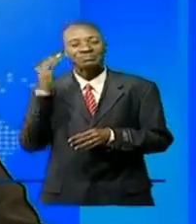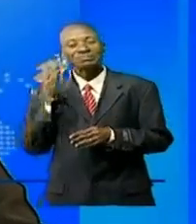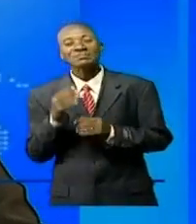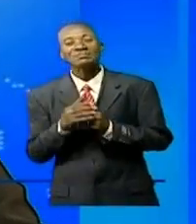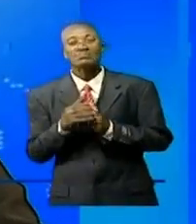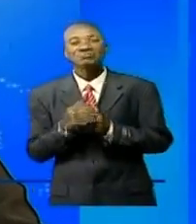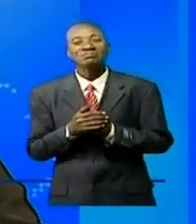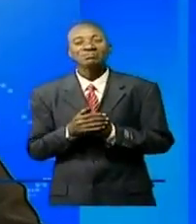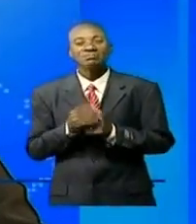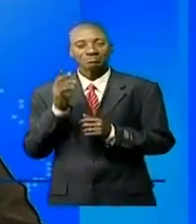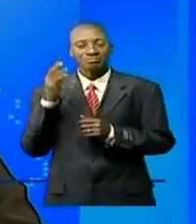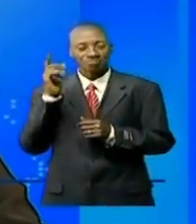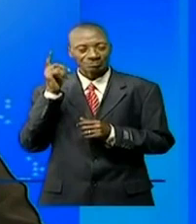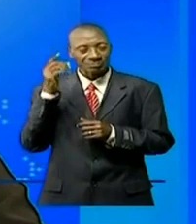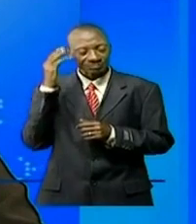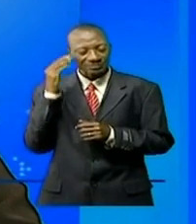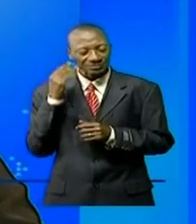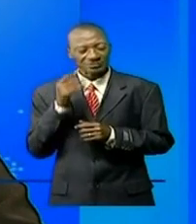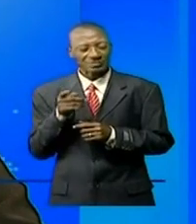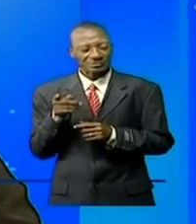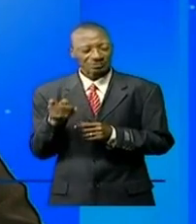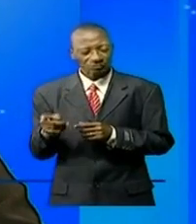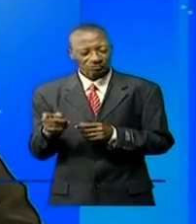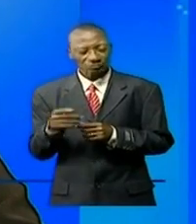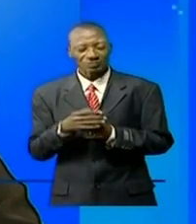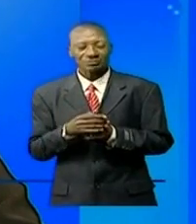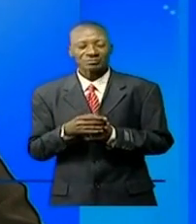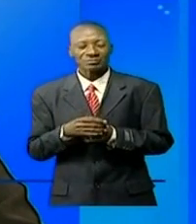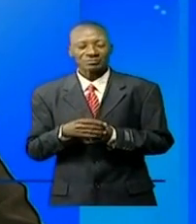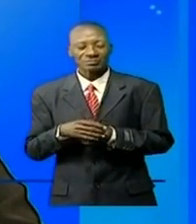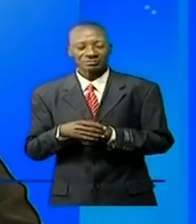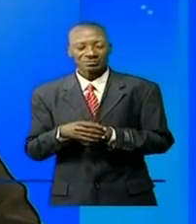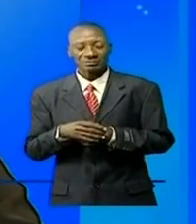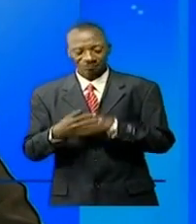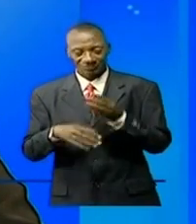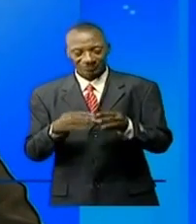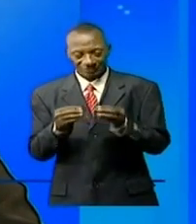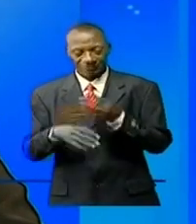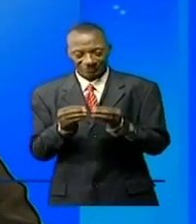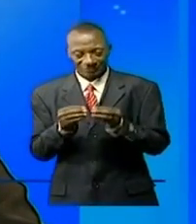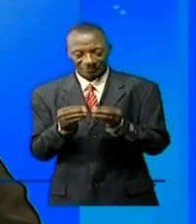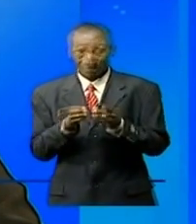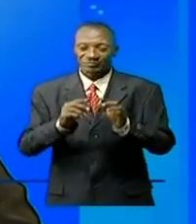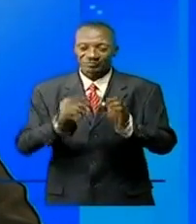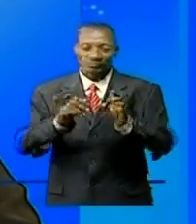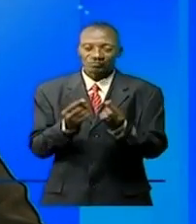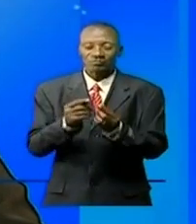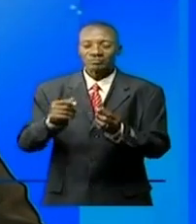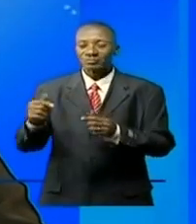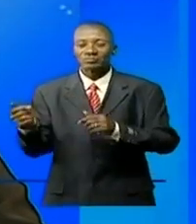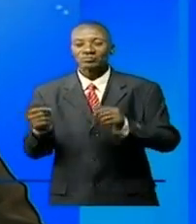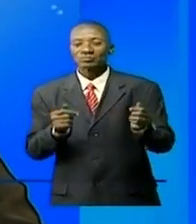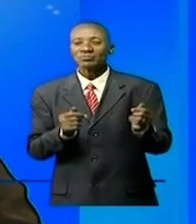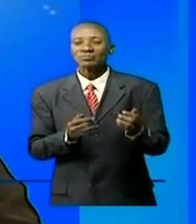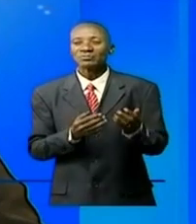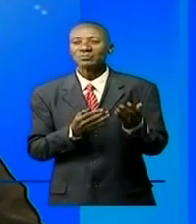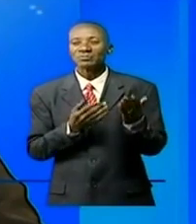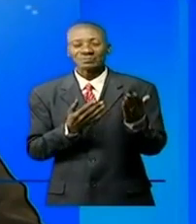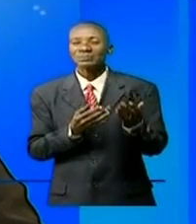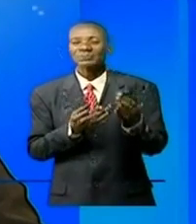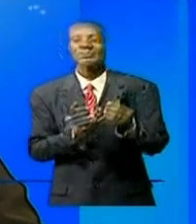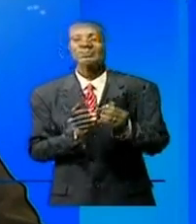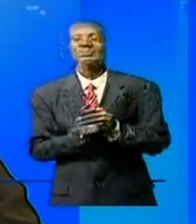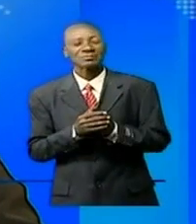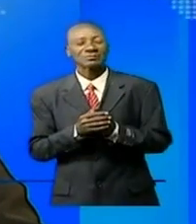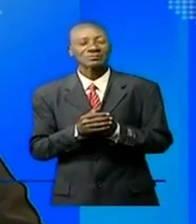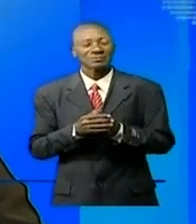a pris feu à quelques dizaines de kilomètres du port de Maluku. Un incendie qui a causé d'énormes dégâts matériels et humains. Le